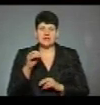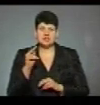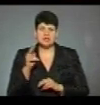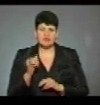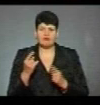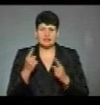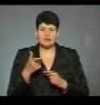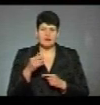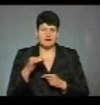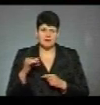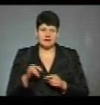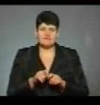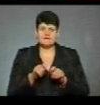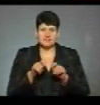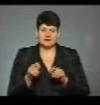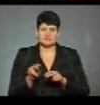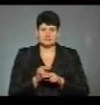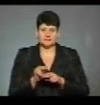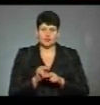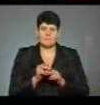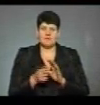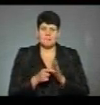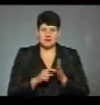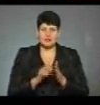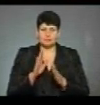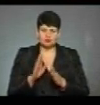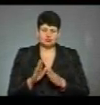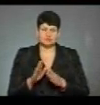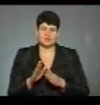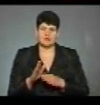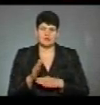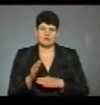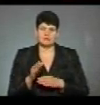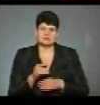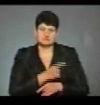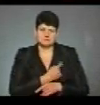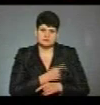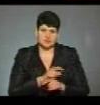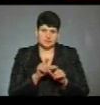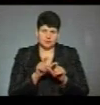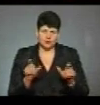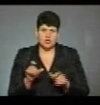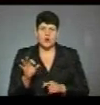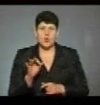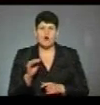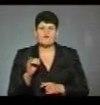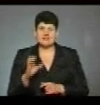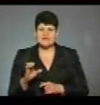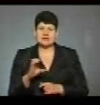Великогаївської громади відкрили відреконструйоване приміщення, де діятимуть фельдшерсько-акушерський пункт і офіс старости.